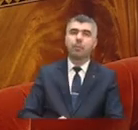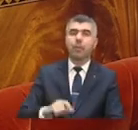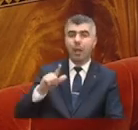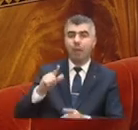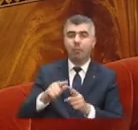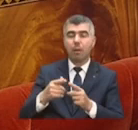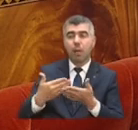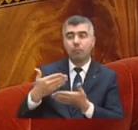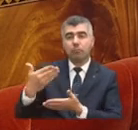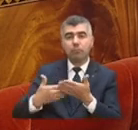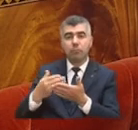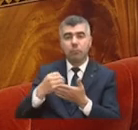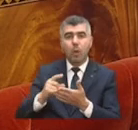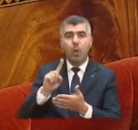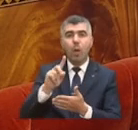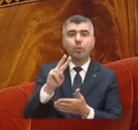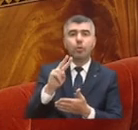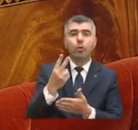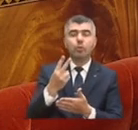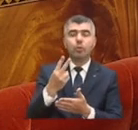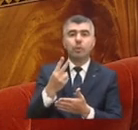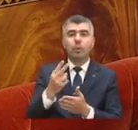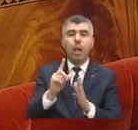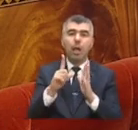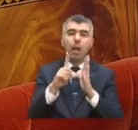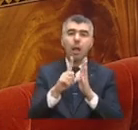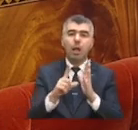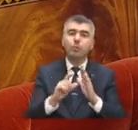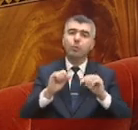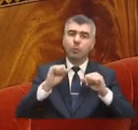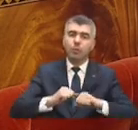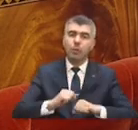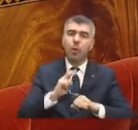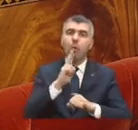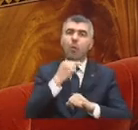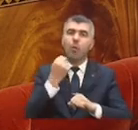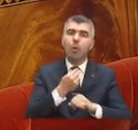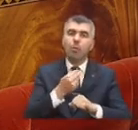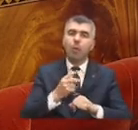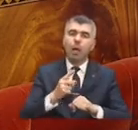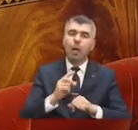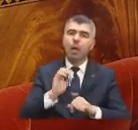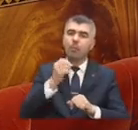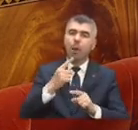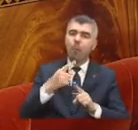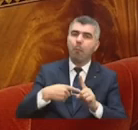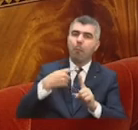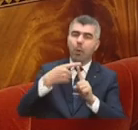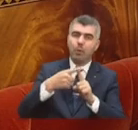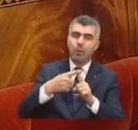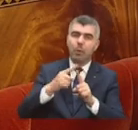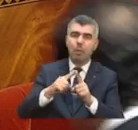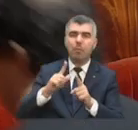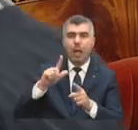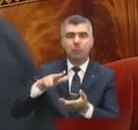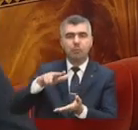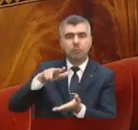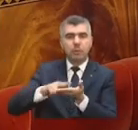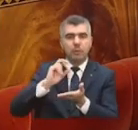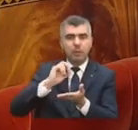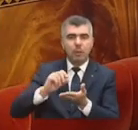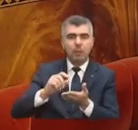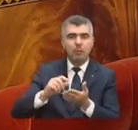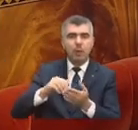التجاوب، ازيد من 21 مقترح قانون تفاعلت معهم الحكومه بشكل ايجابي، جزء منه تمت المصادقة عليه خاصة في